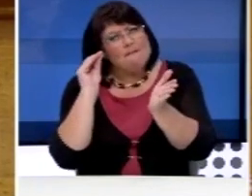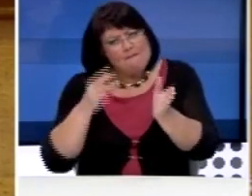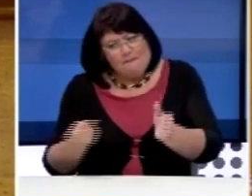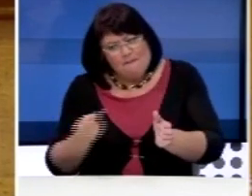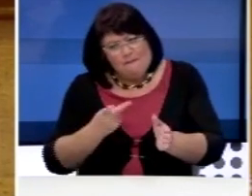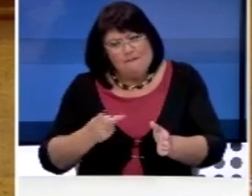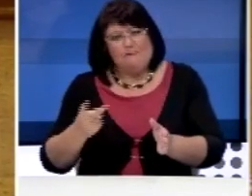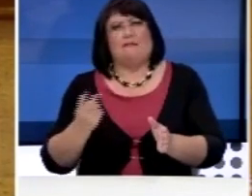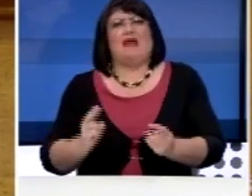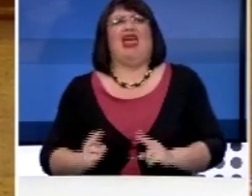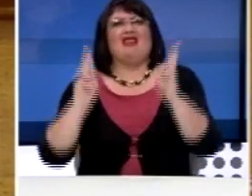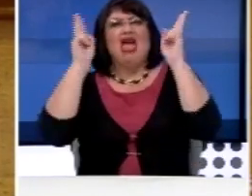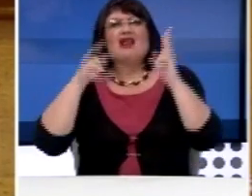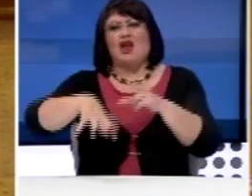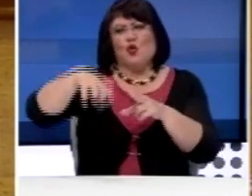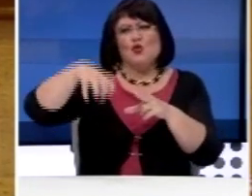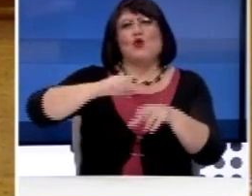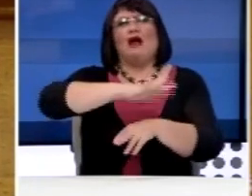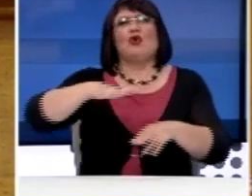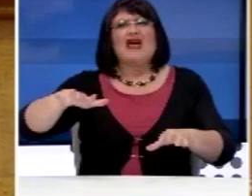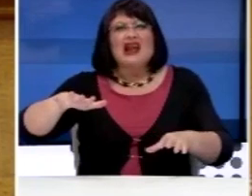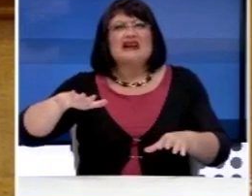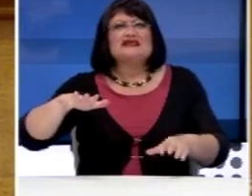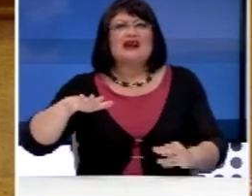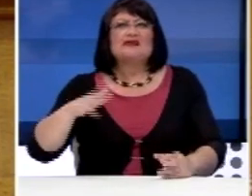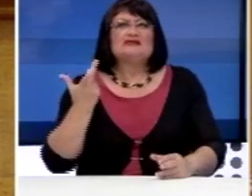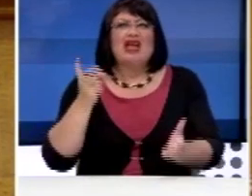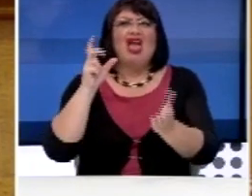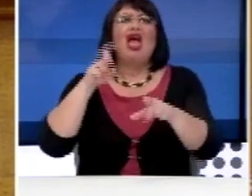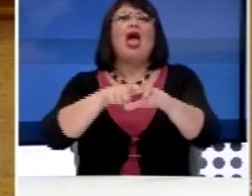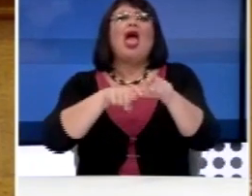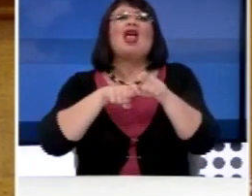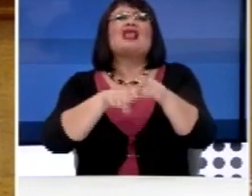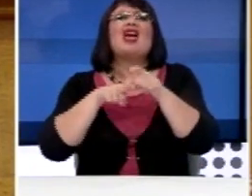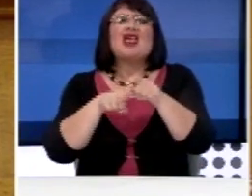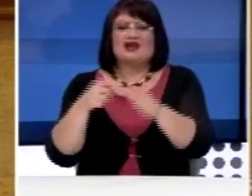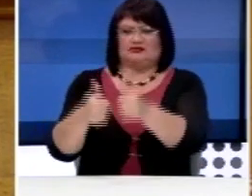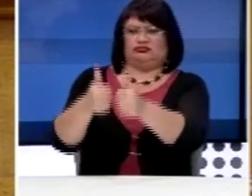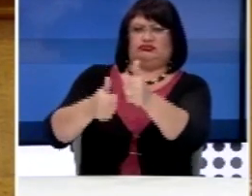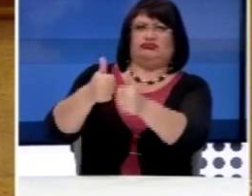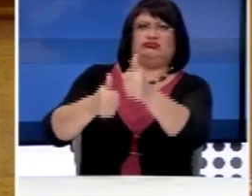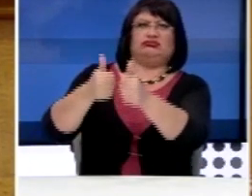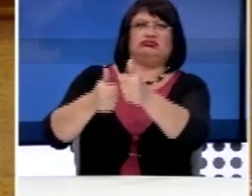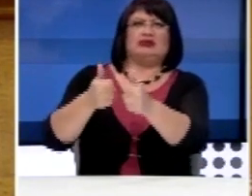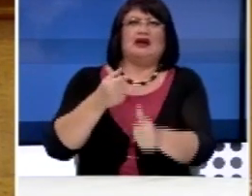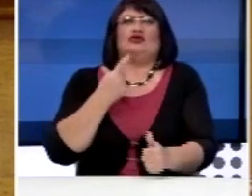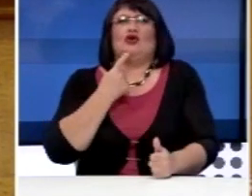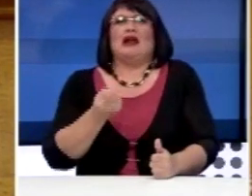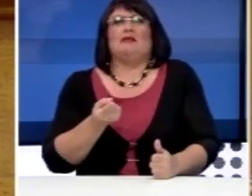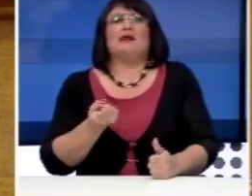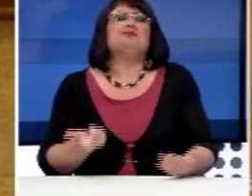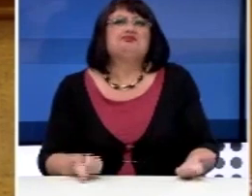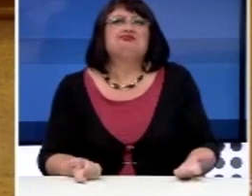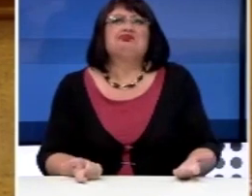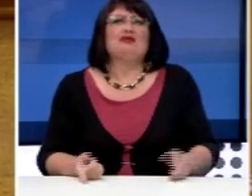σε ενεργειακούς κολοσσούς που δρούν την ίδια ώρα και ανταγωνιστικά μεταξύ τους. Πράγμα που καμιά σχέση